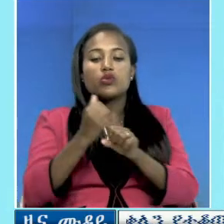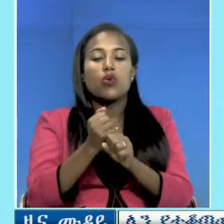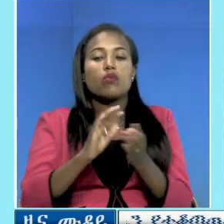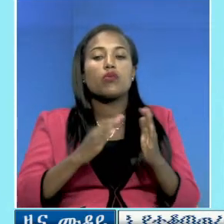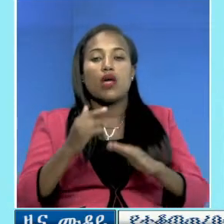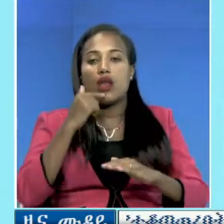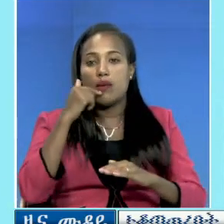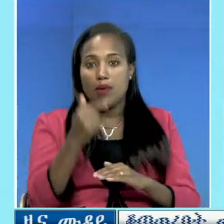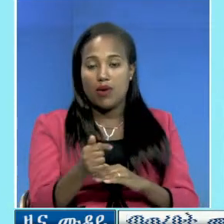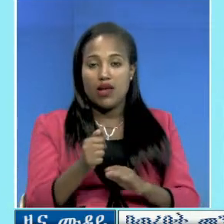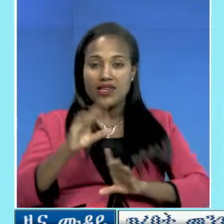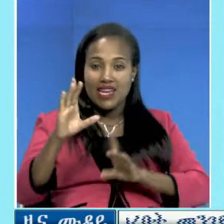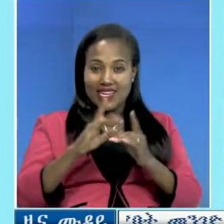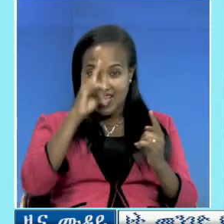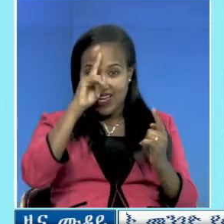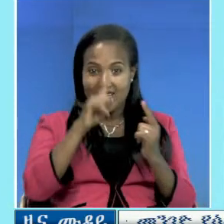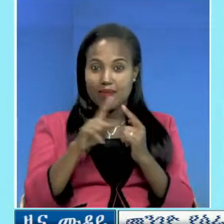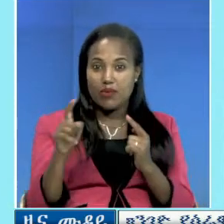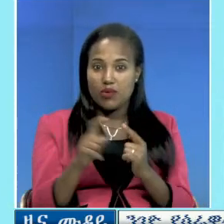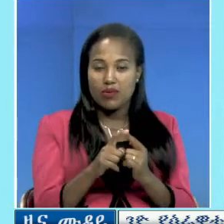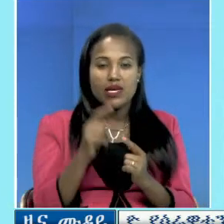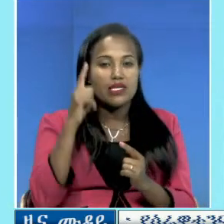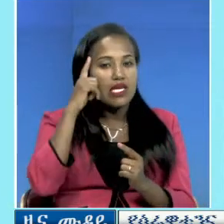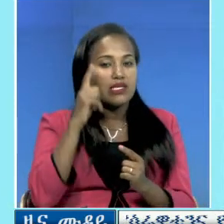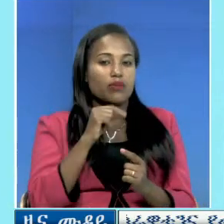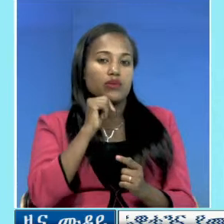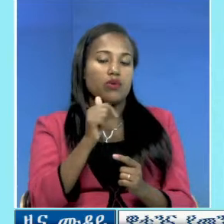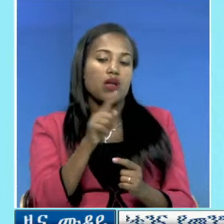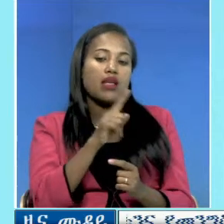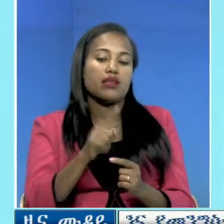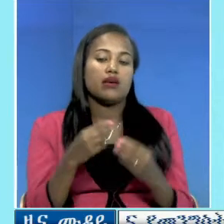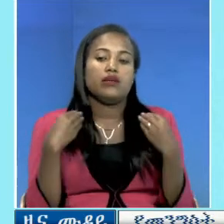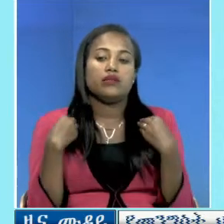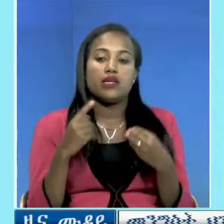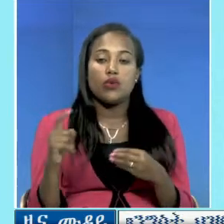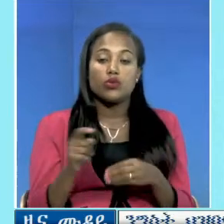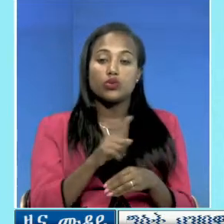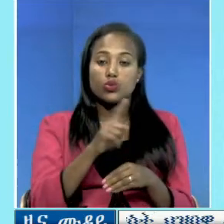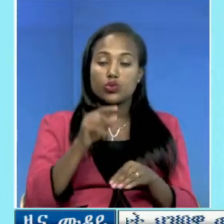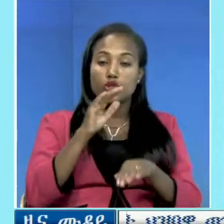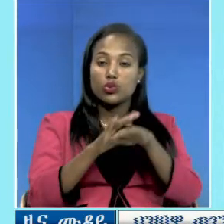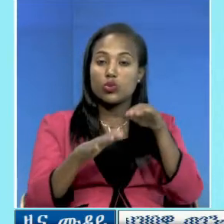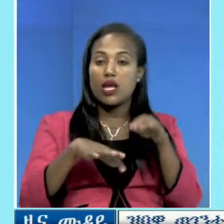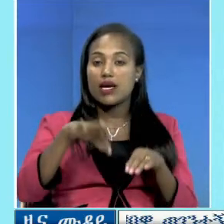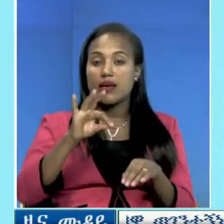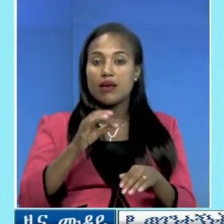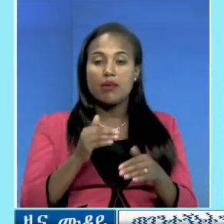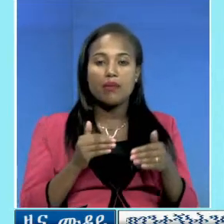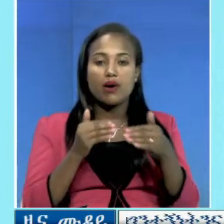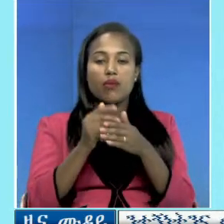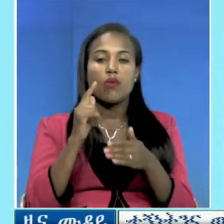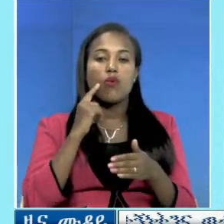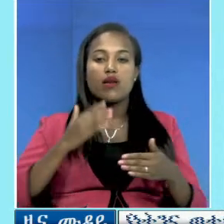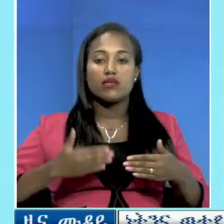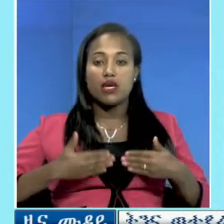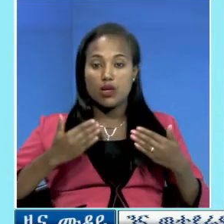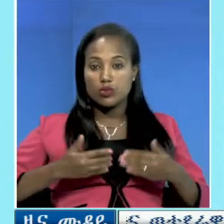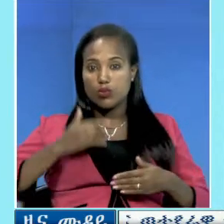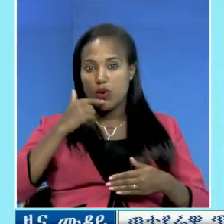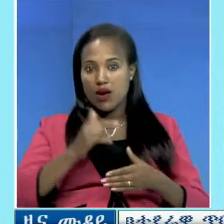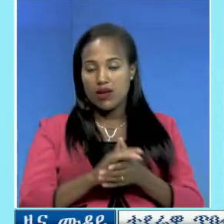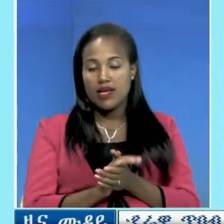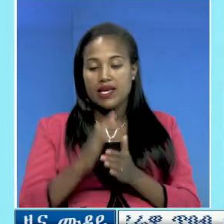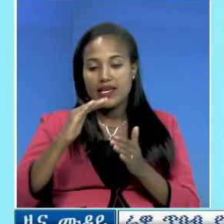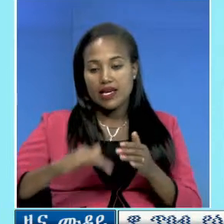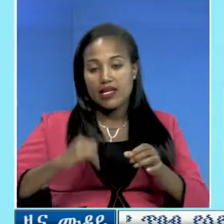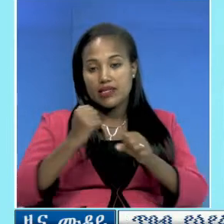ይሞታል እንደሚባለው ሊያደርግህ ያቀደ ቢሆንም እንዳሰበው ሳይሆን አንተ ደህና ሆነ እሱ የእጁን ሊያገኝ በመቃረቡ እንኳን ደስ አለህ ነው ያሉት።